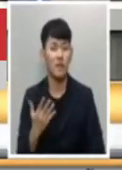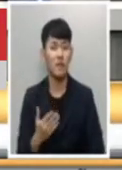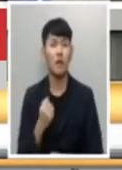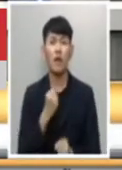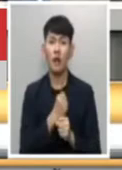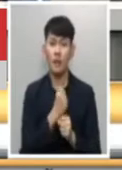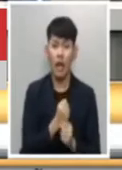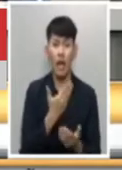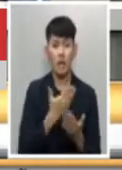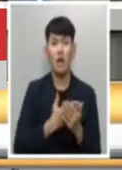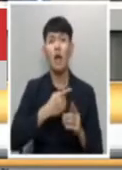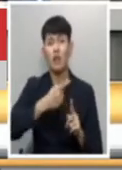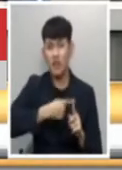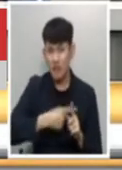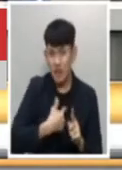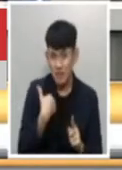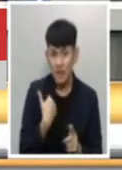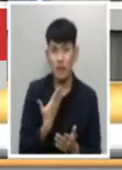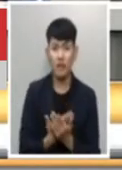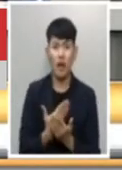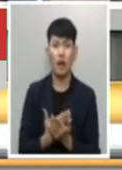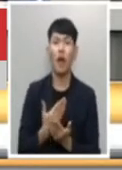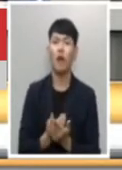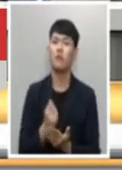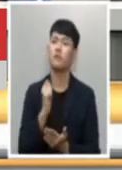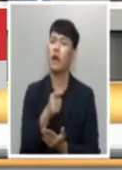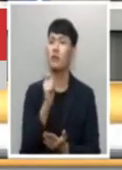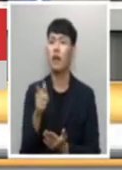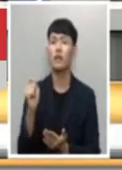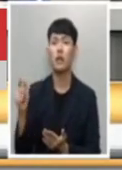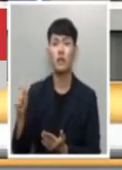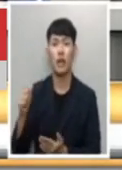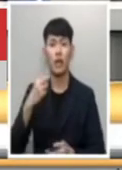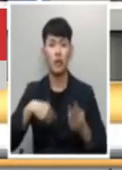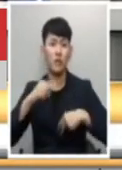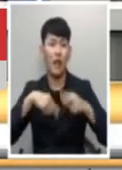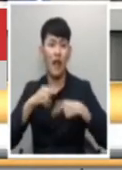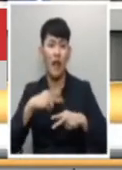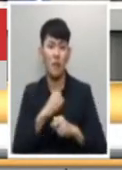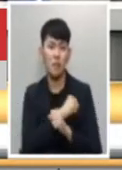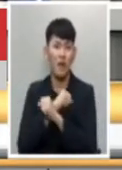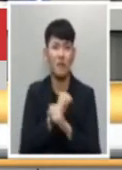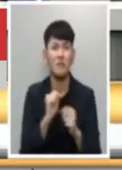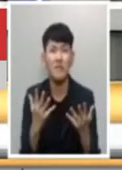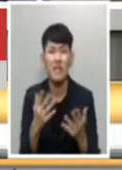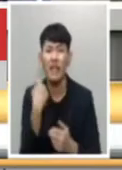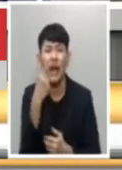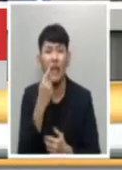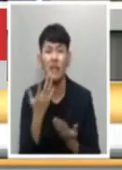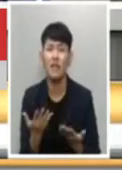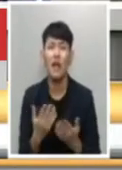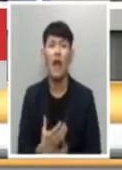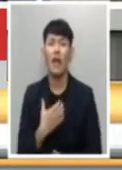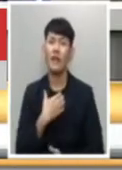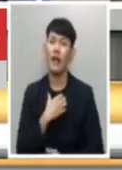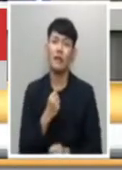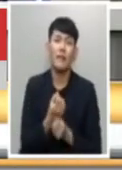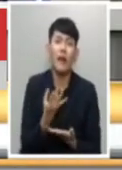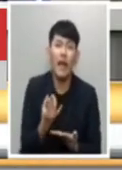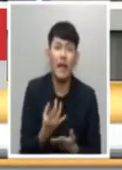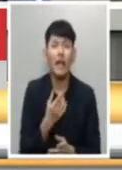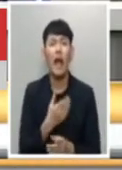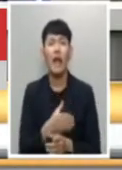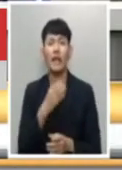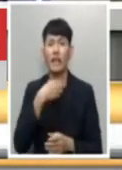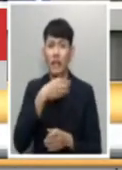ช้จ่ายโดยไม่มีใครควบคุมอยากจะไปตีไก่อยากจะไปเล่นมวยอยากจะไปกินเหล้าก็แล้วแต่ครับ